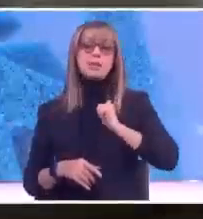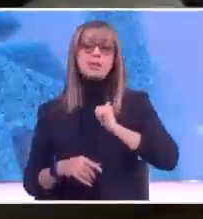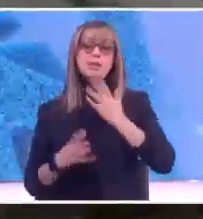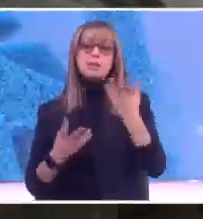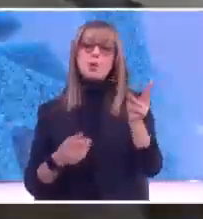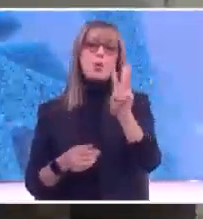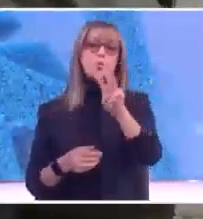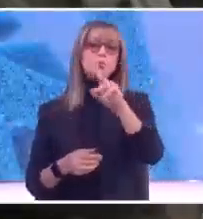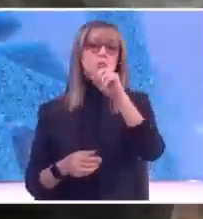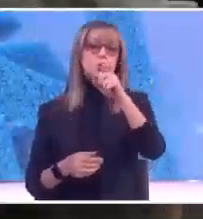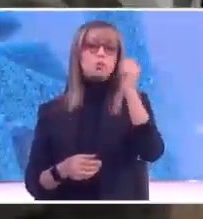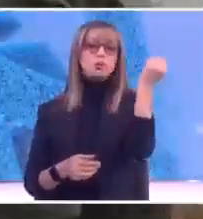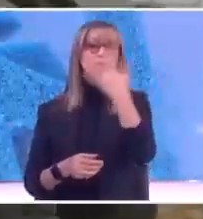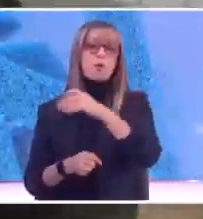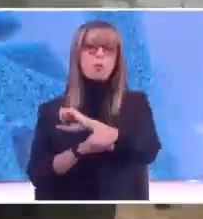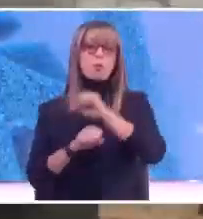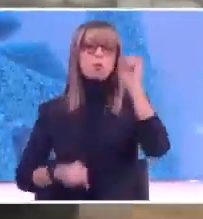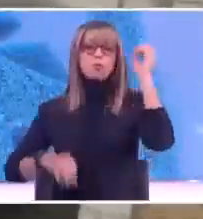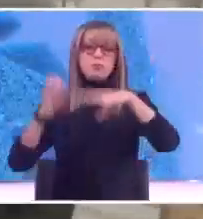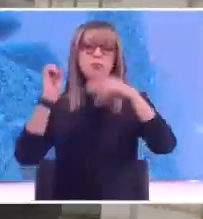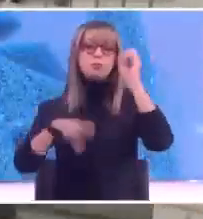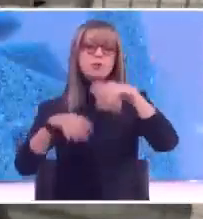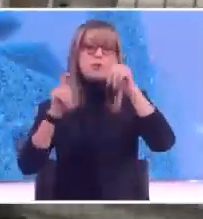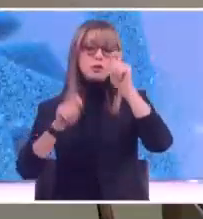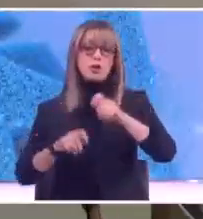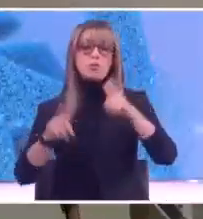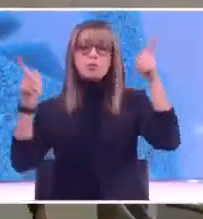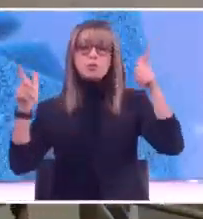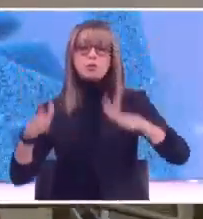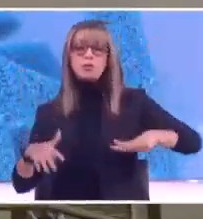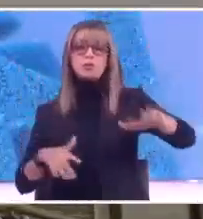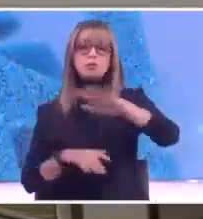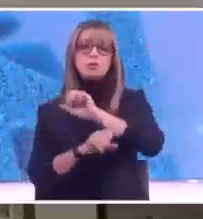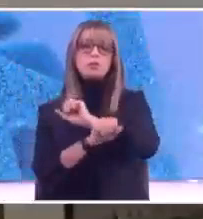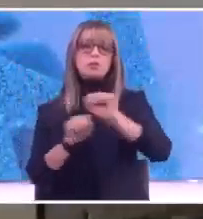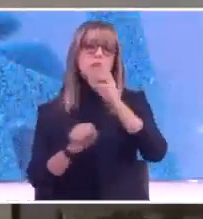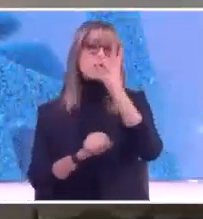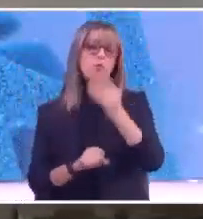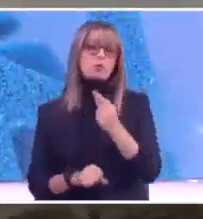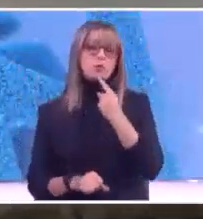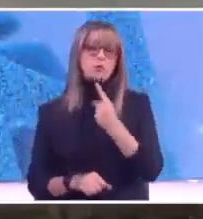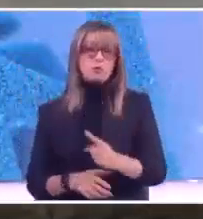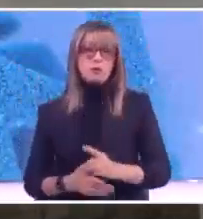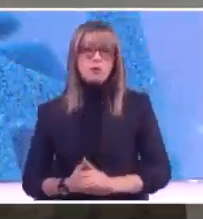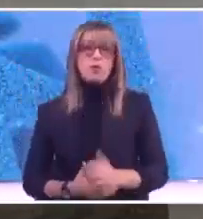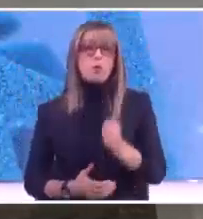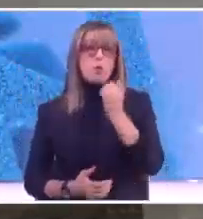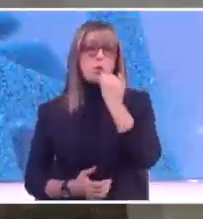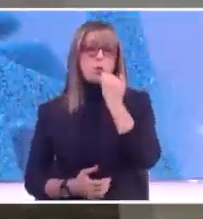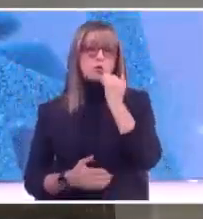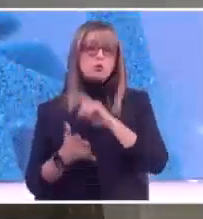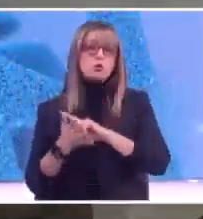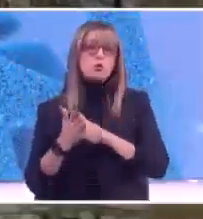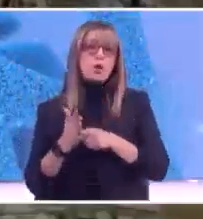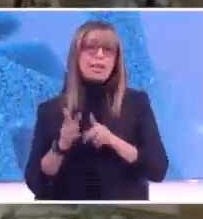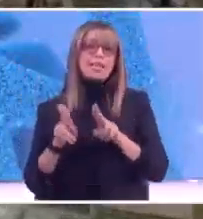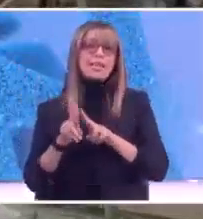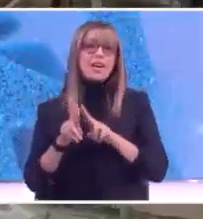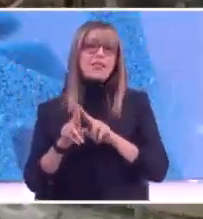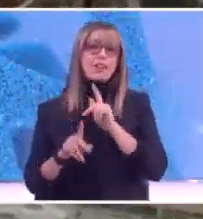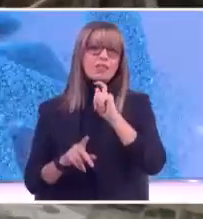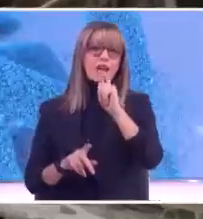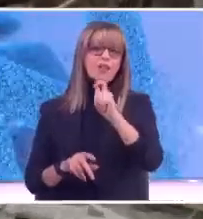az 39 kez bombaladığını, yerleşim yerlerinin hasar gördüğünü duyurdu. Moskova yönetimi Kiev'in